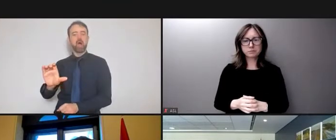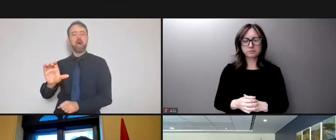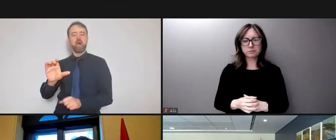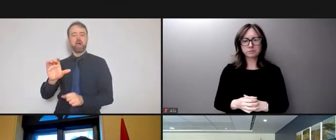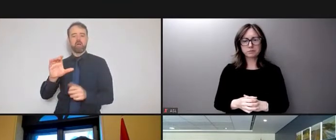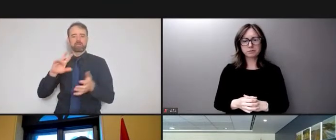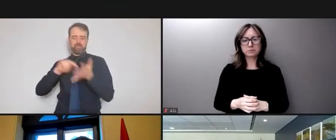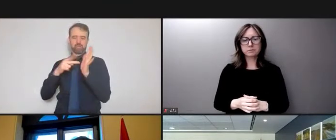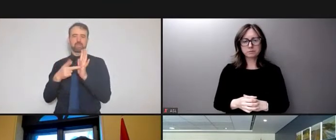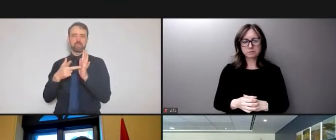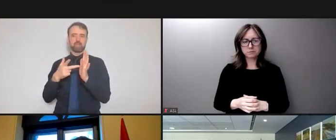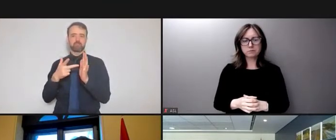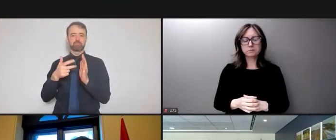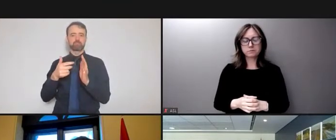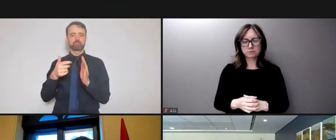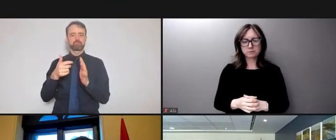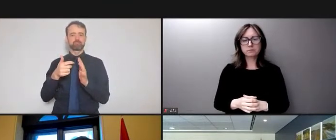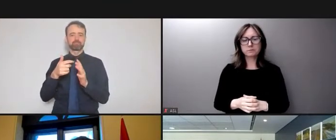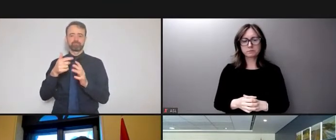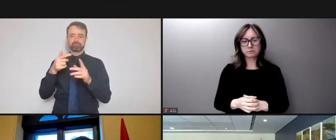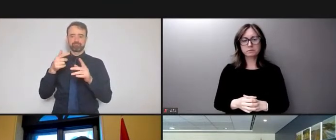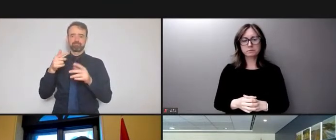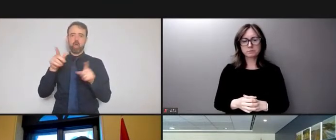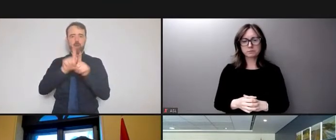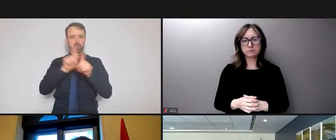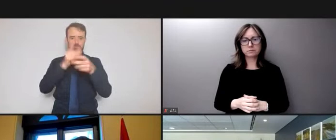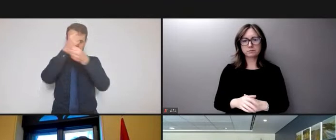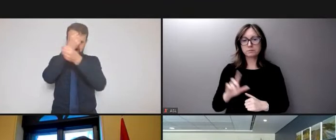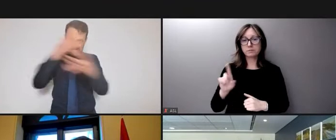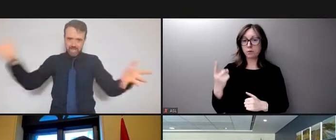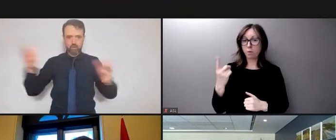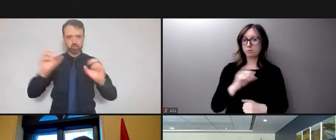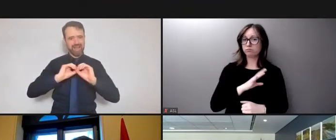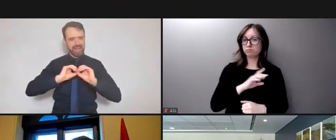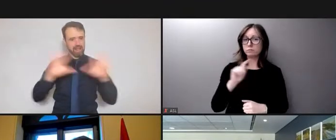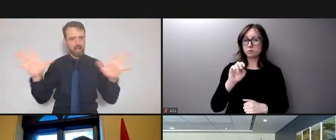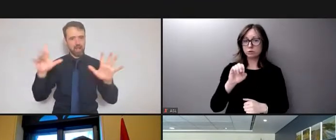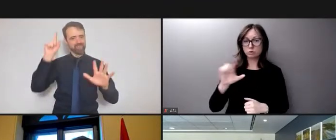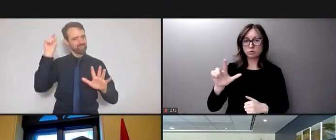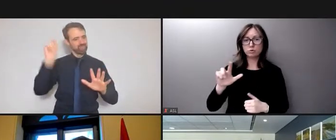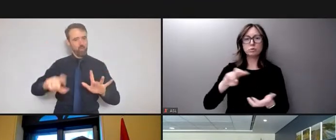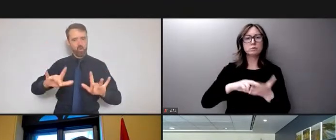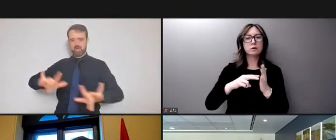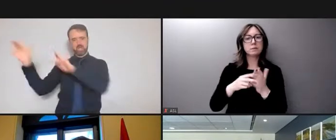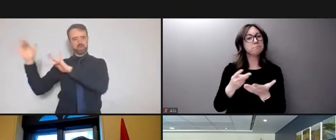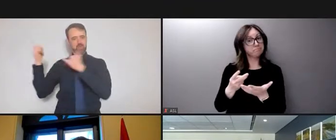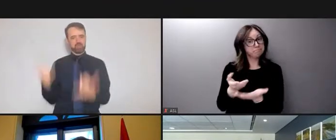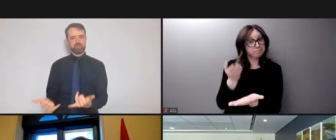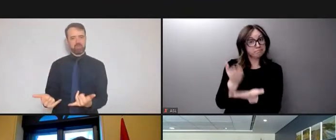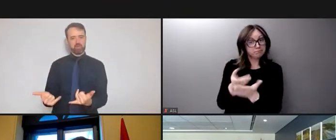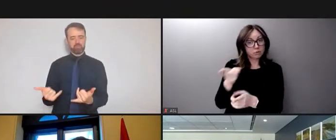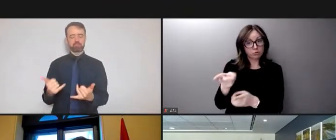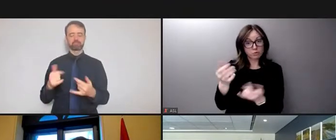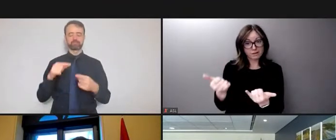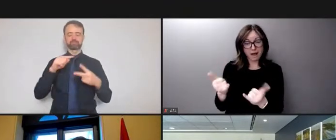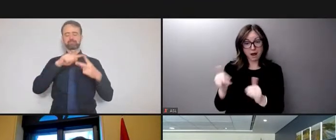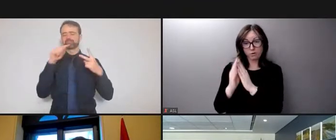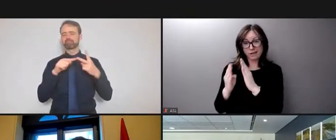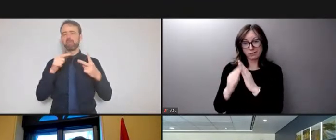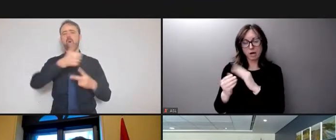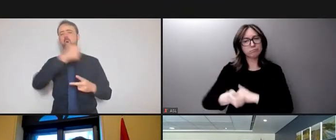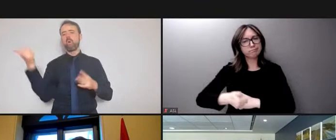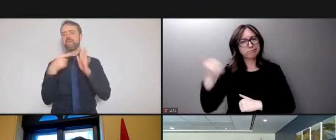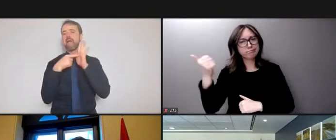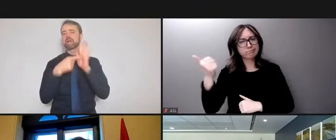qu'il faut quitter et sortir maintenant. Il y a d'autres exemples, par exemple,